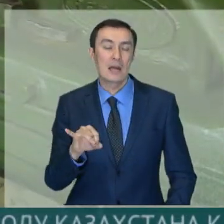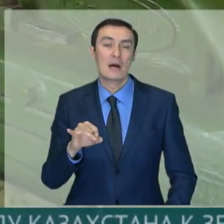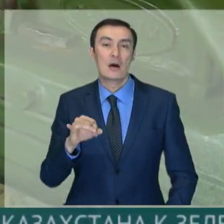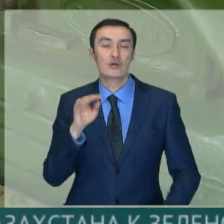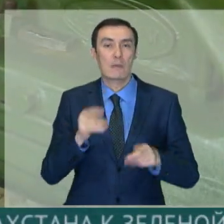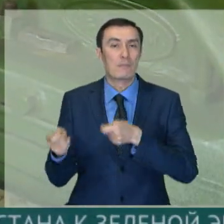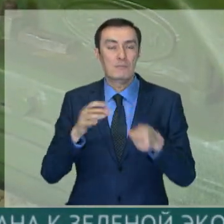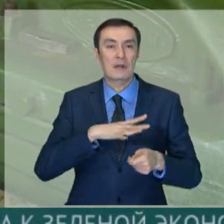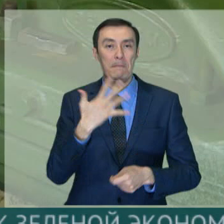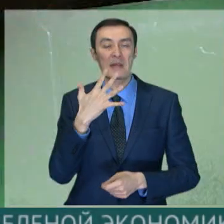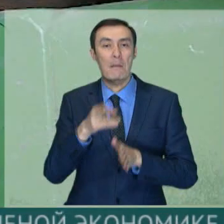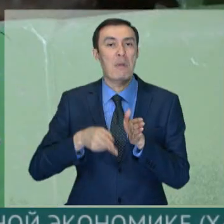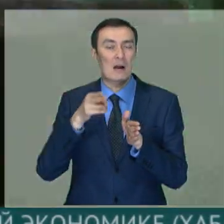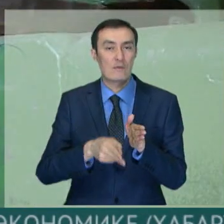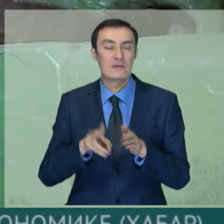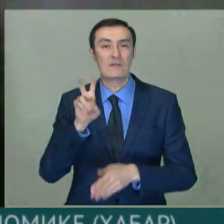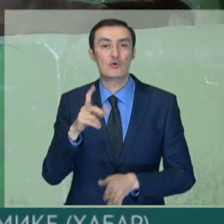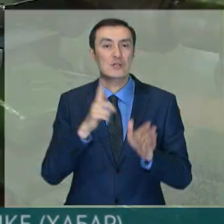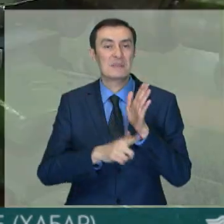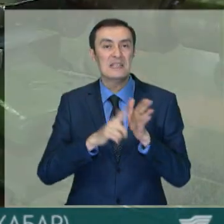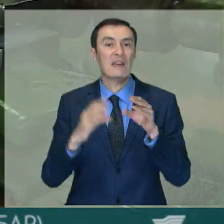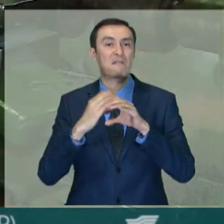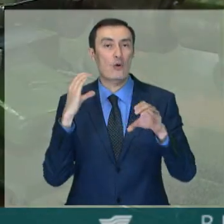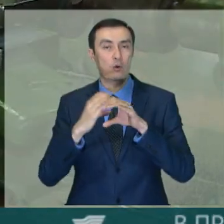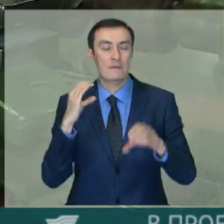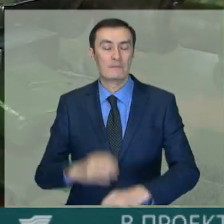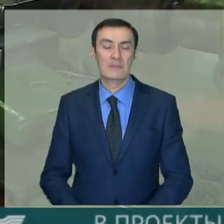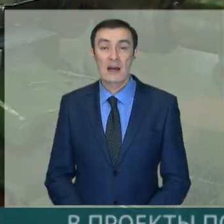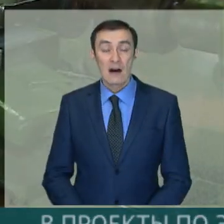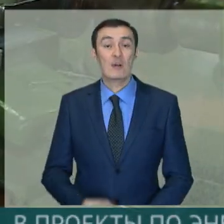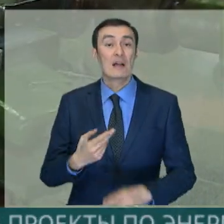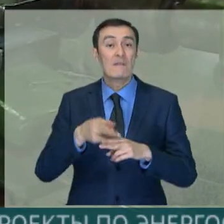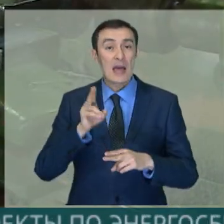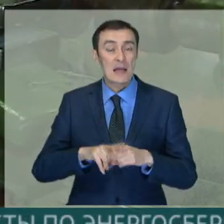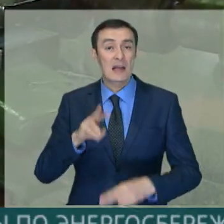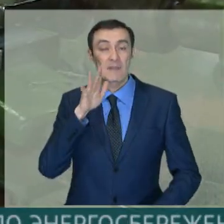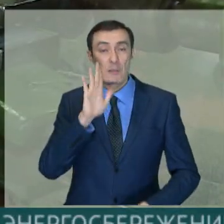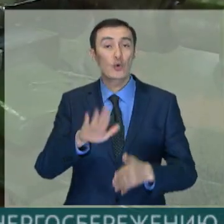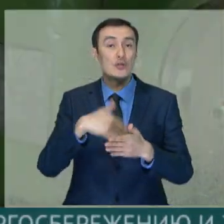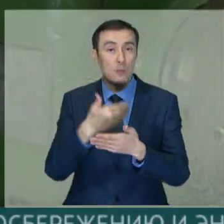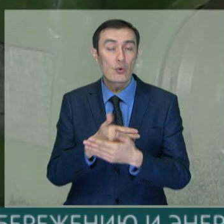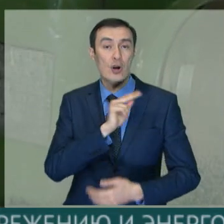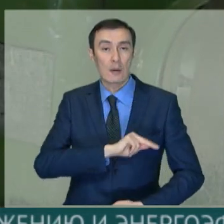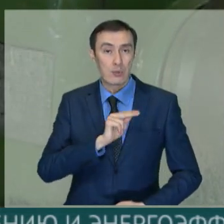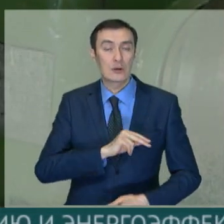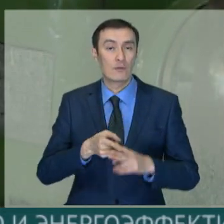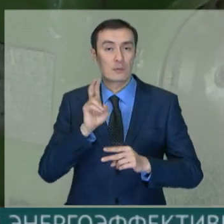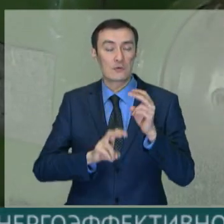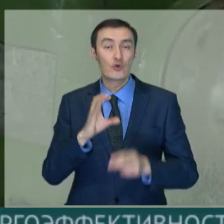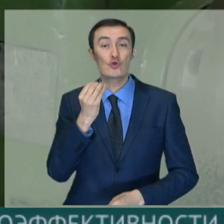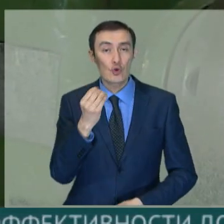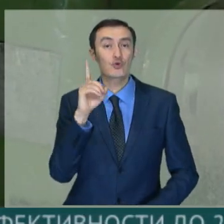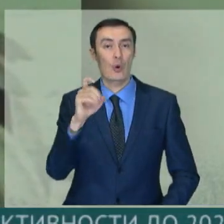оборудованием состоял из 5 паровозов и 270 вагонов. От этого времени до сих пор это работает. Еще 100 лет